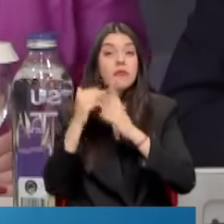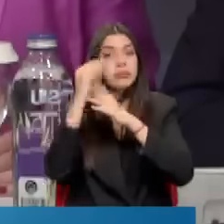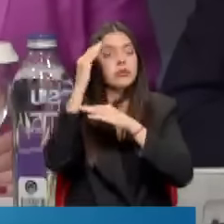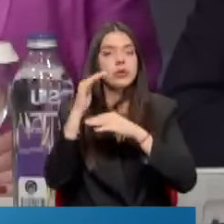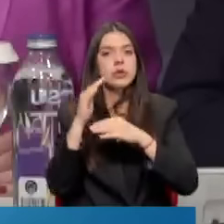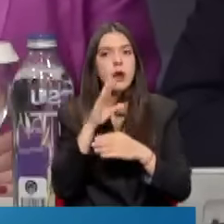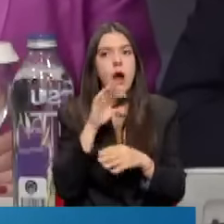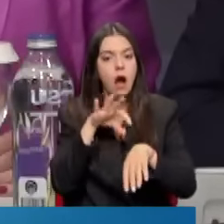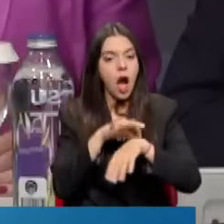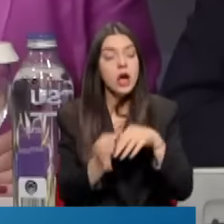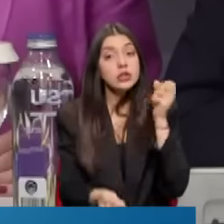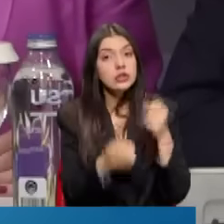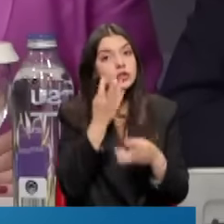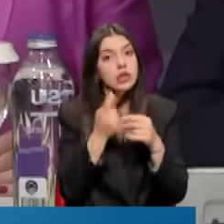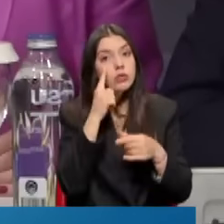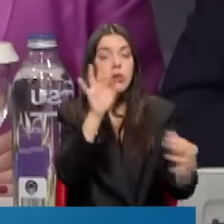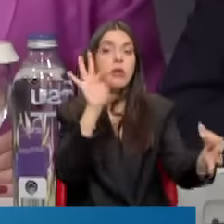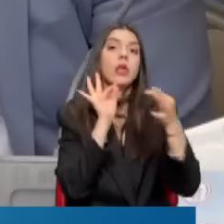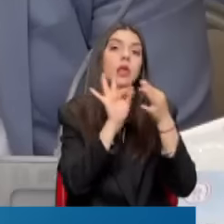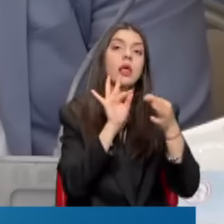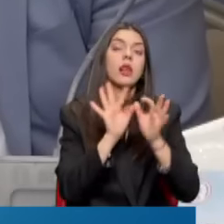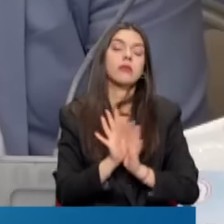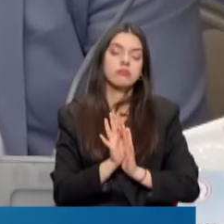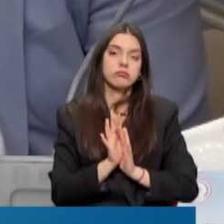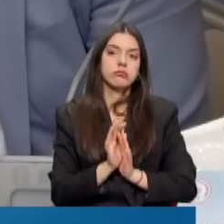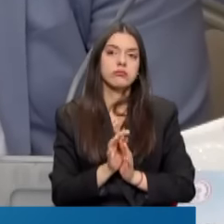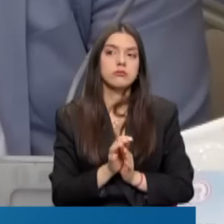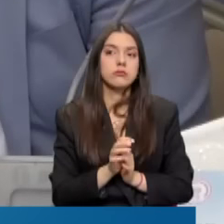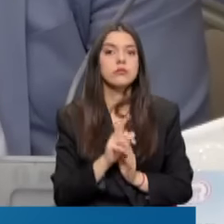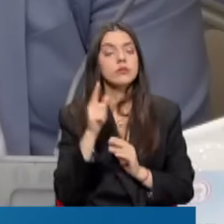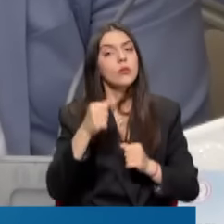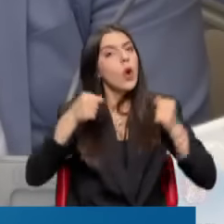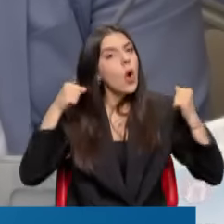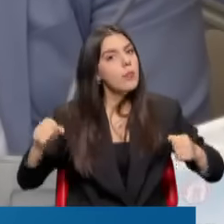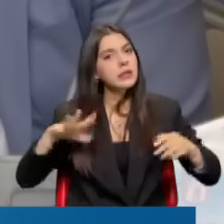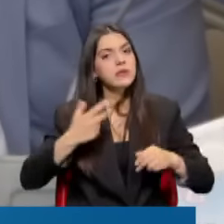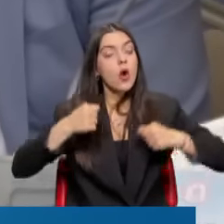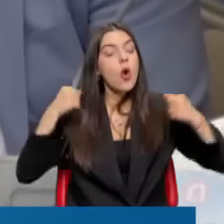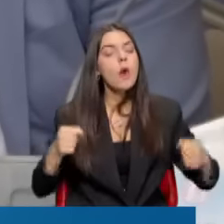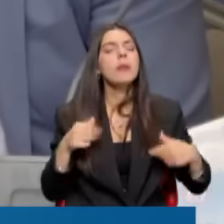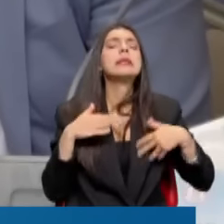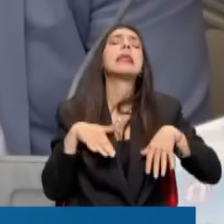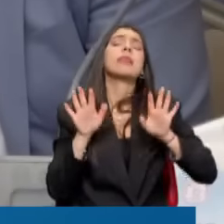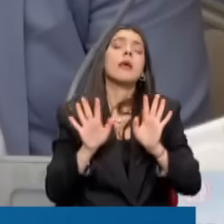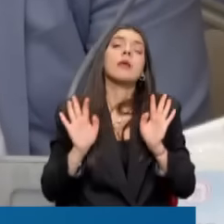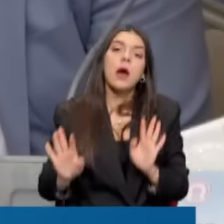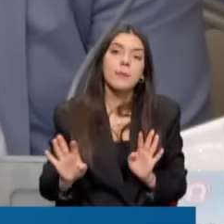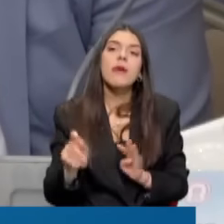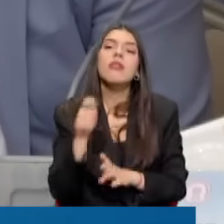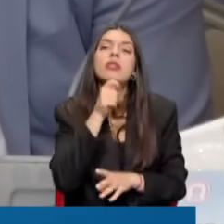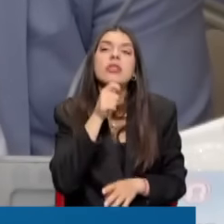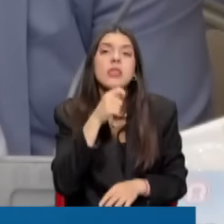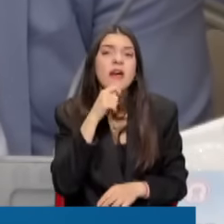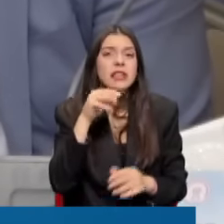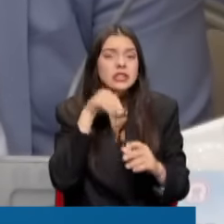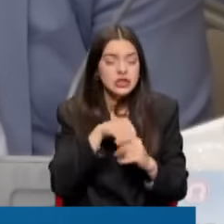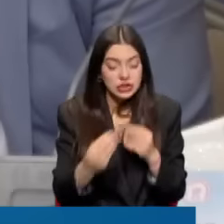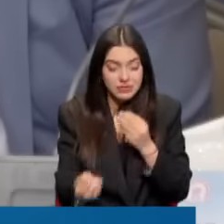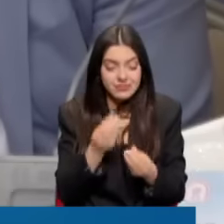birtakım hastalıklarla ilişkili obezite veya obezite olmasa bile yanlış içerikle